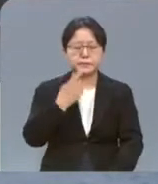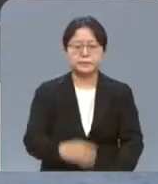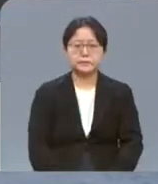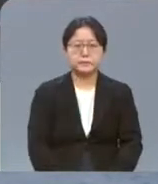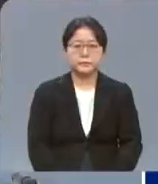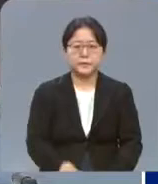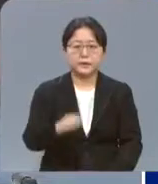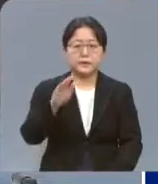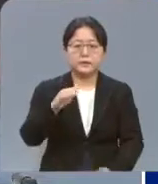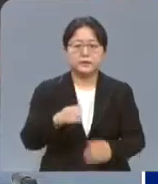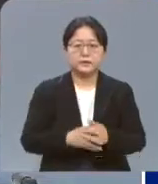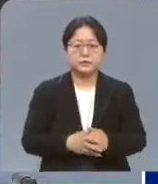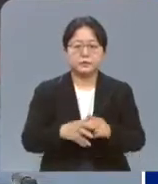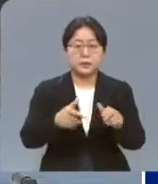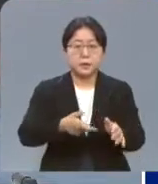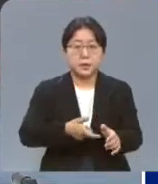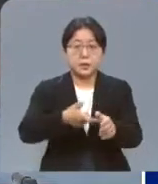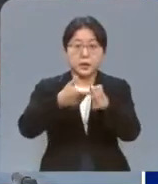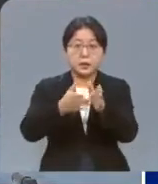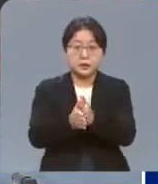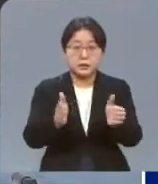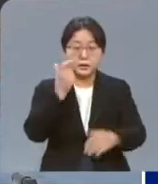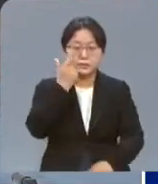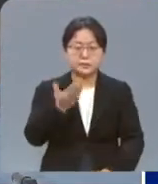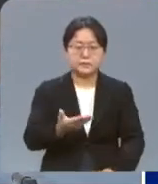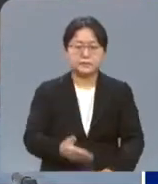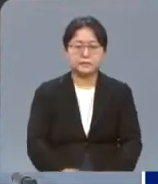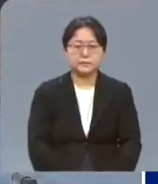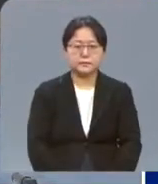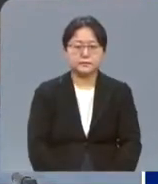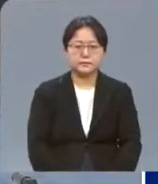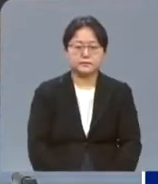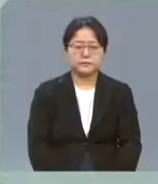박지성 기자 인양 작업이 시작 되었으니까